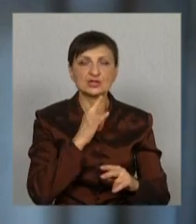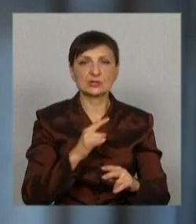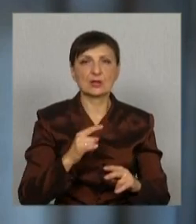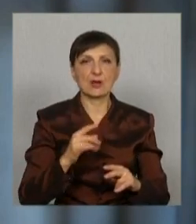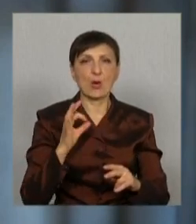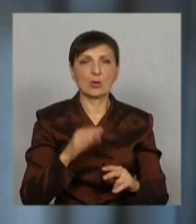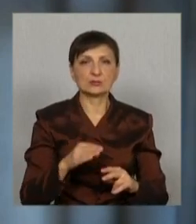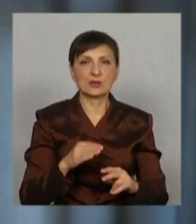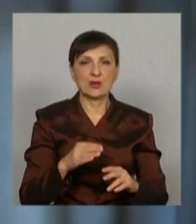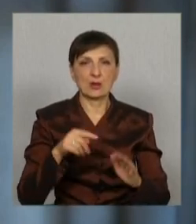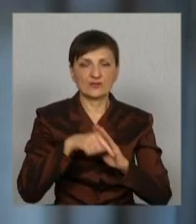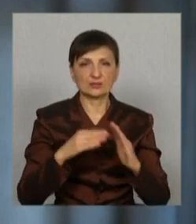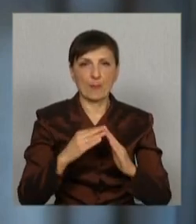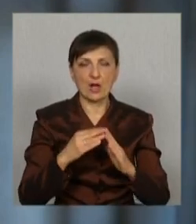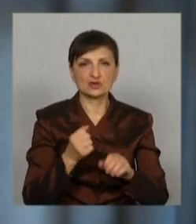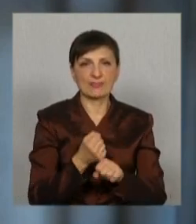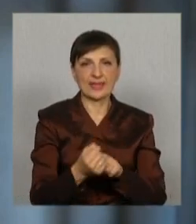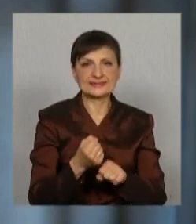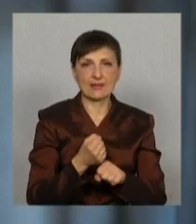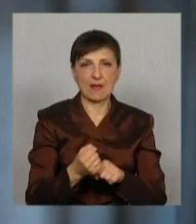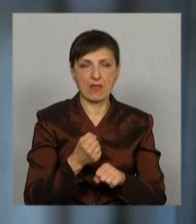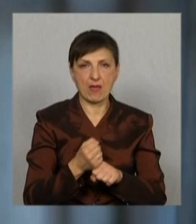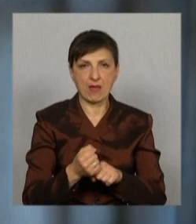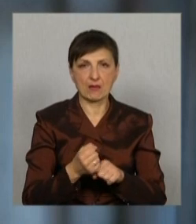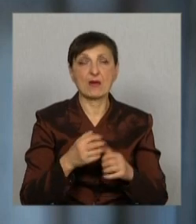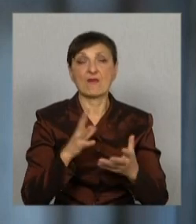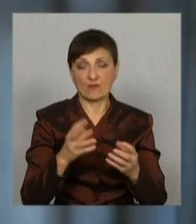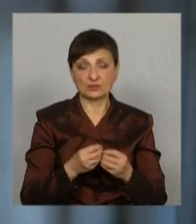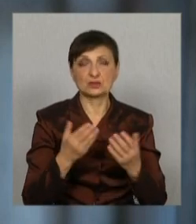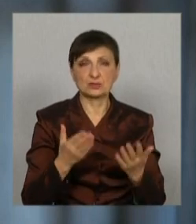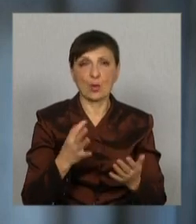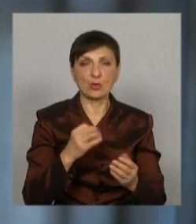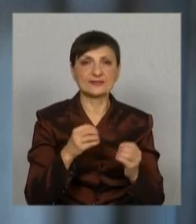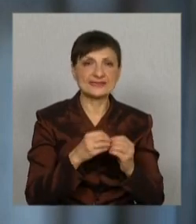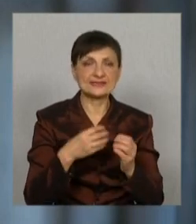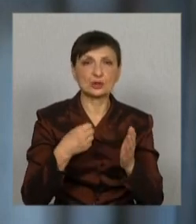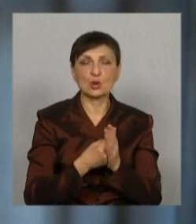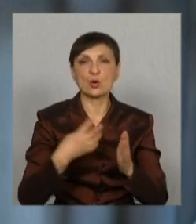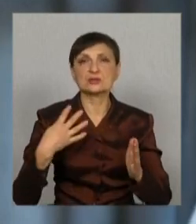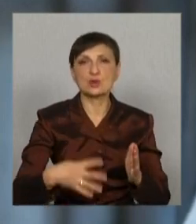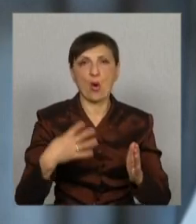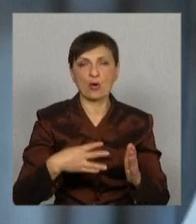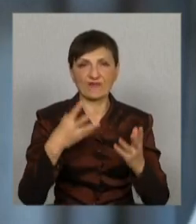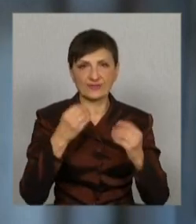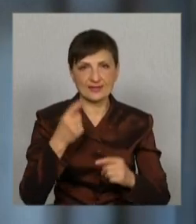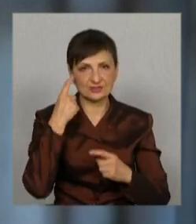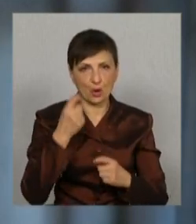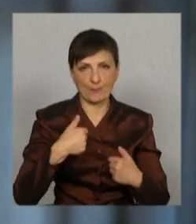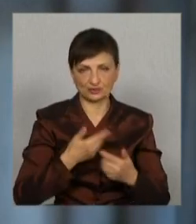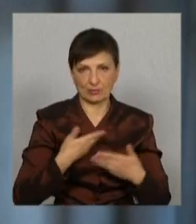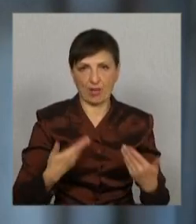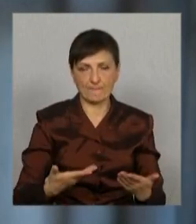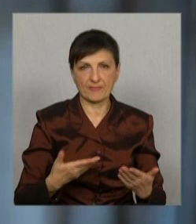по бытовому насилию которые связь и делать выводы от 10 до 40 сообщений в день у нас за мкад